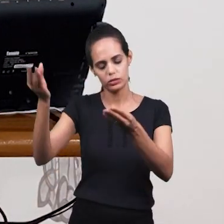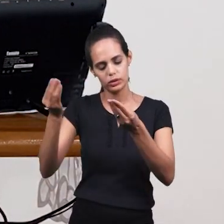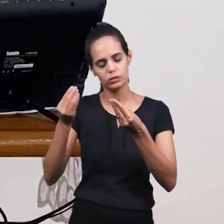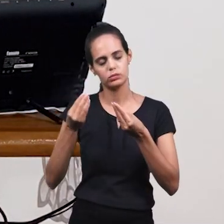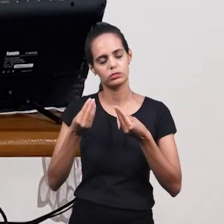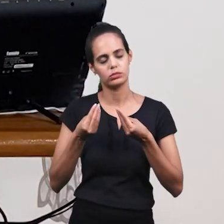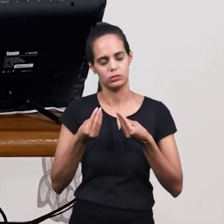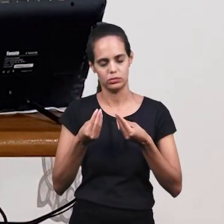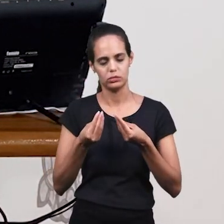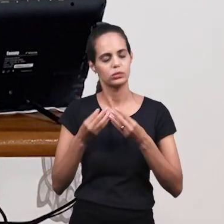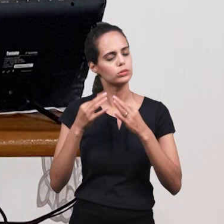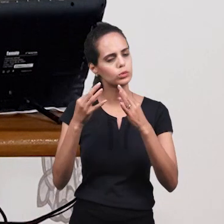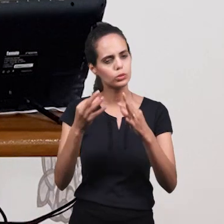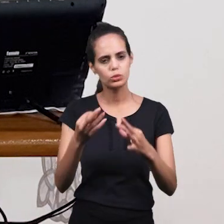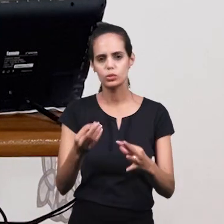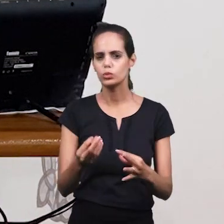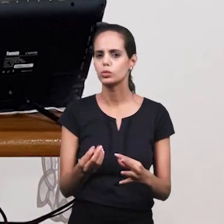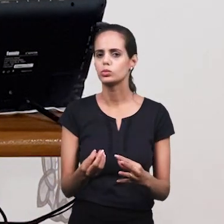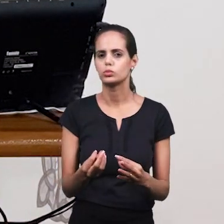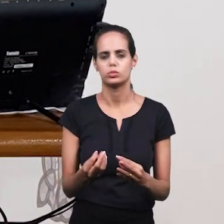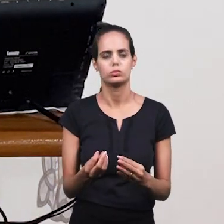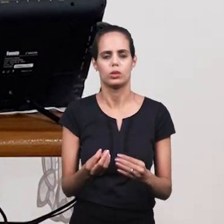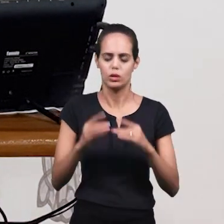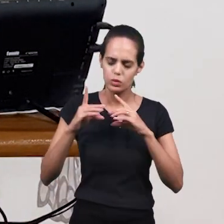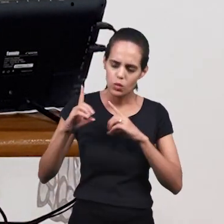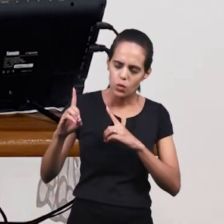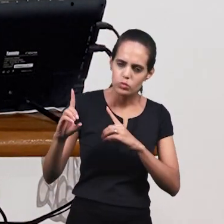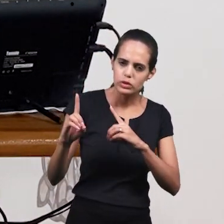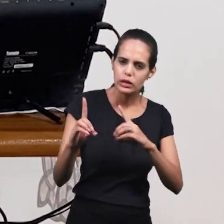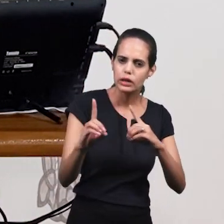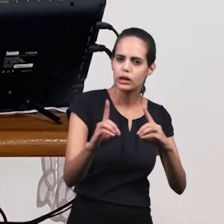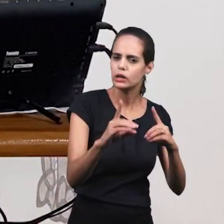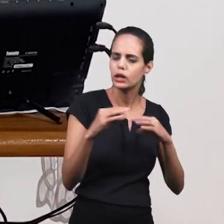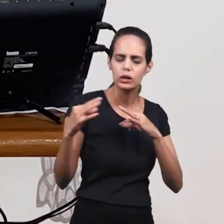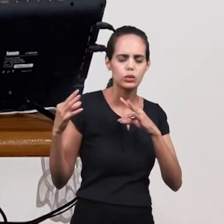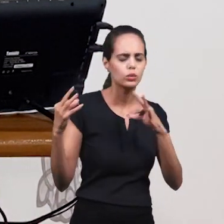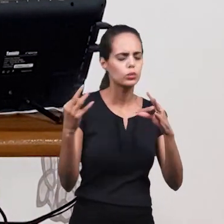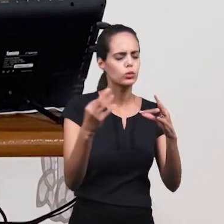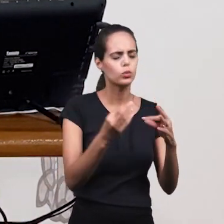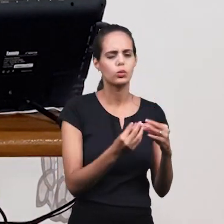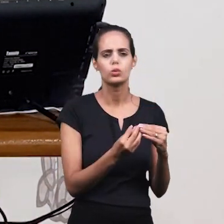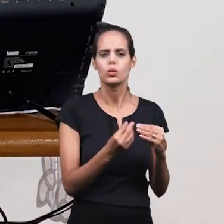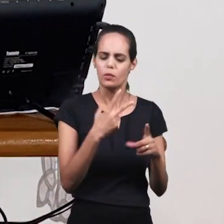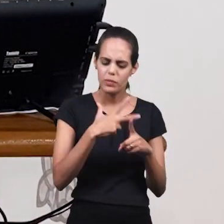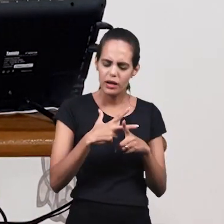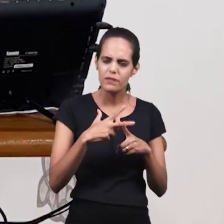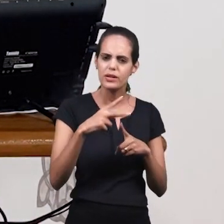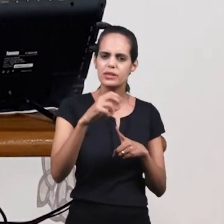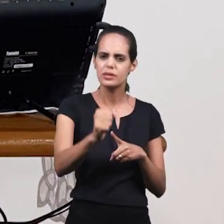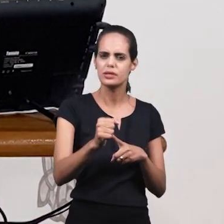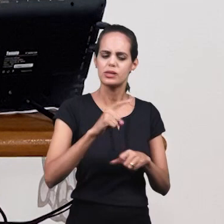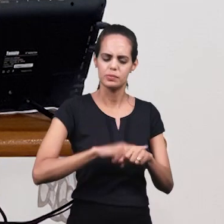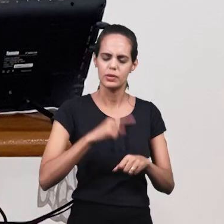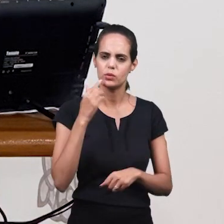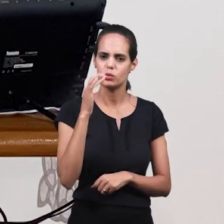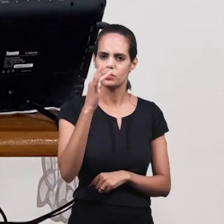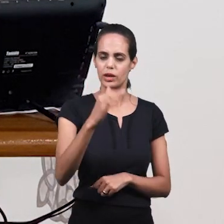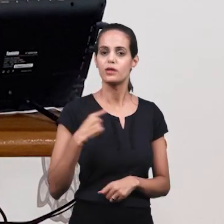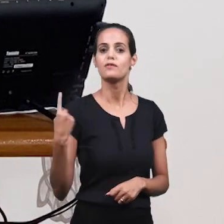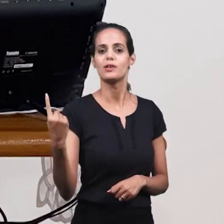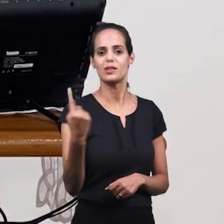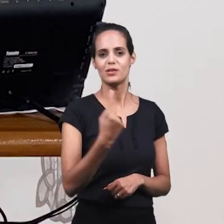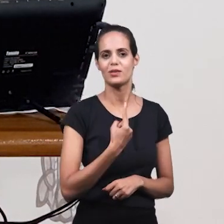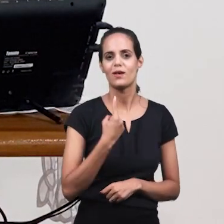et doctrinaire pour vaincre la bataille finale. Nous allons arriver à la terre promise au nom du